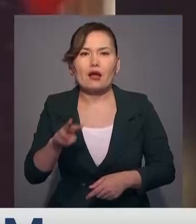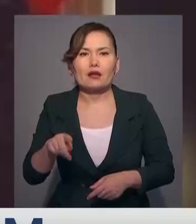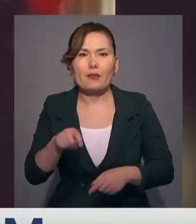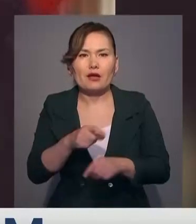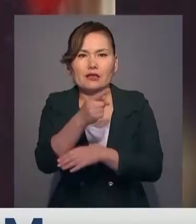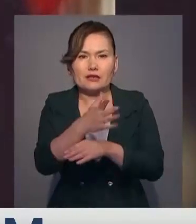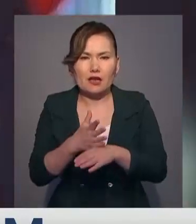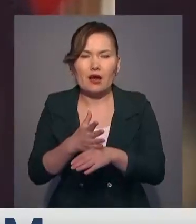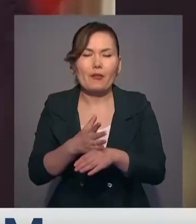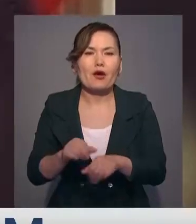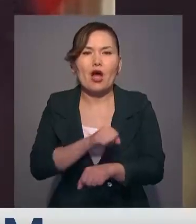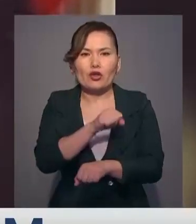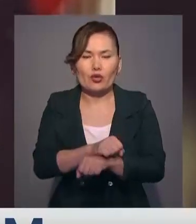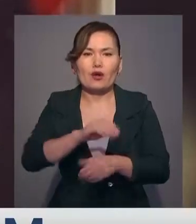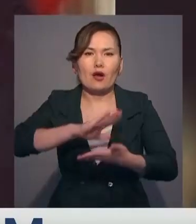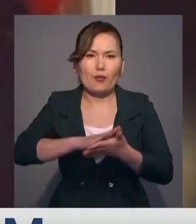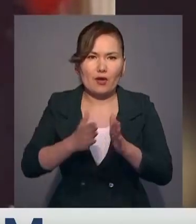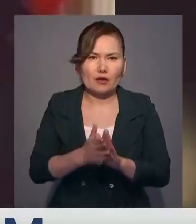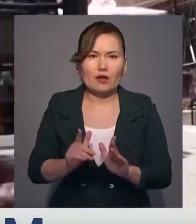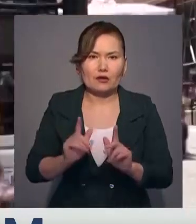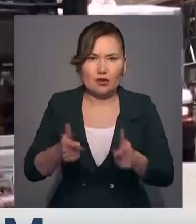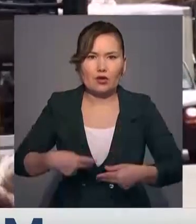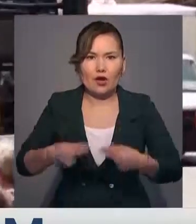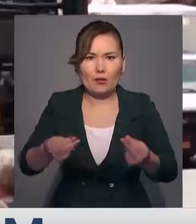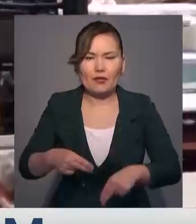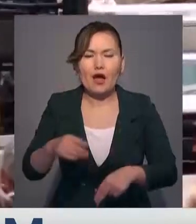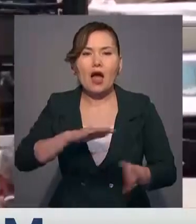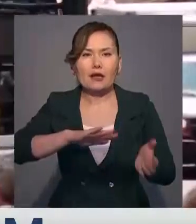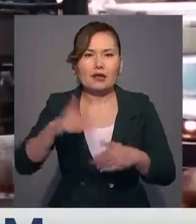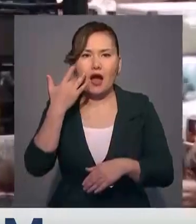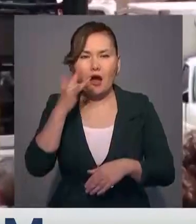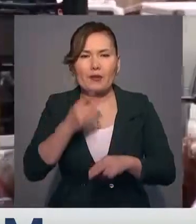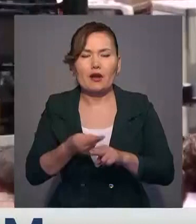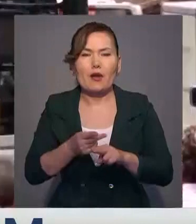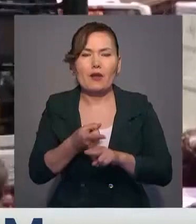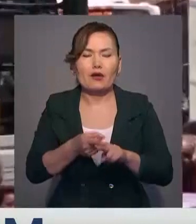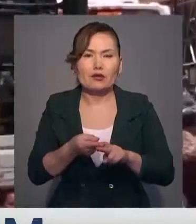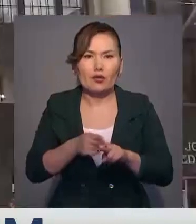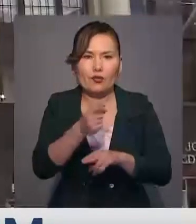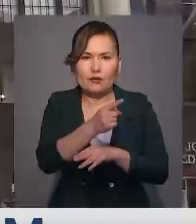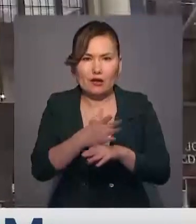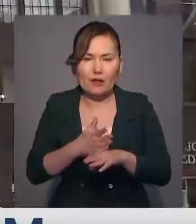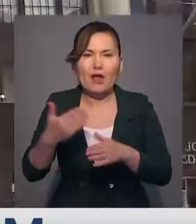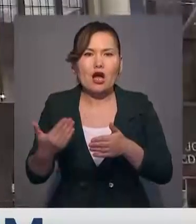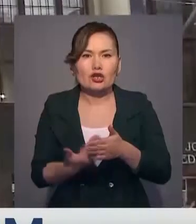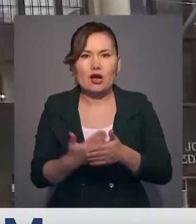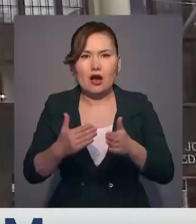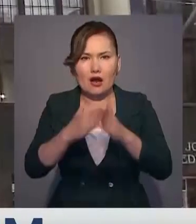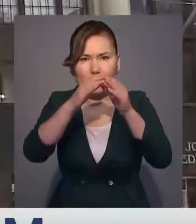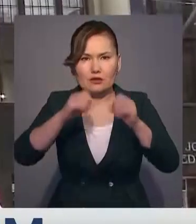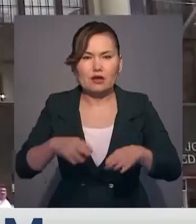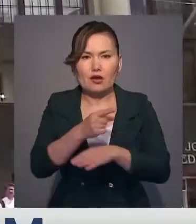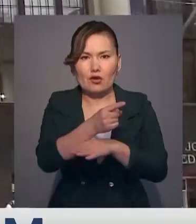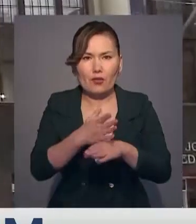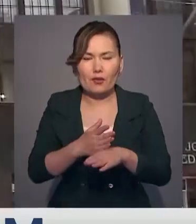зымырандарды қолдануға тыйым салатын келісімге қол қойған еді. Кейін Америка ұшу қашықтығы 500 шақырымнан асатын жаңа қанатты зымыран жасап шығарды